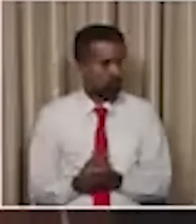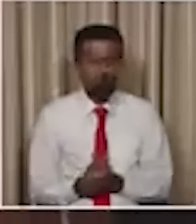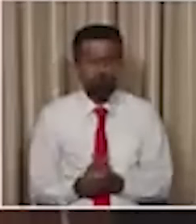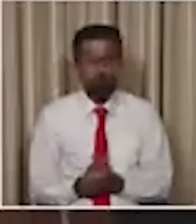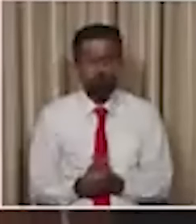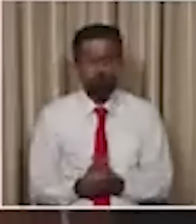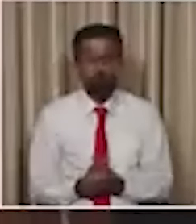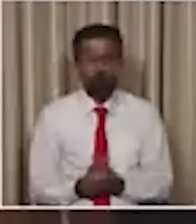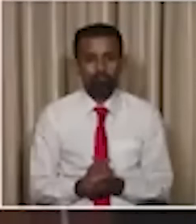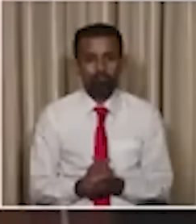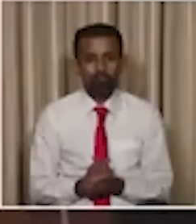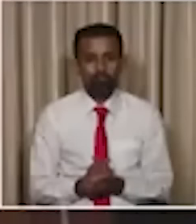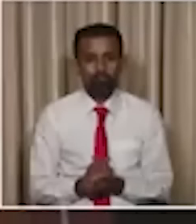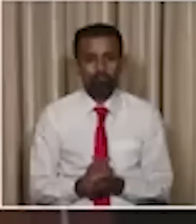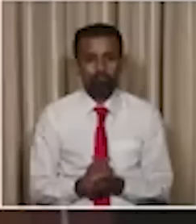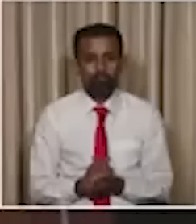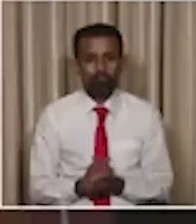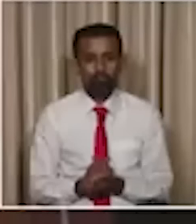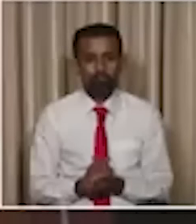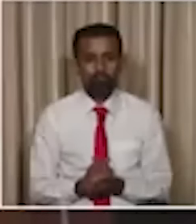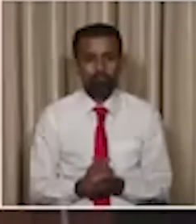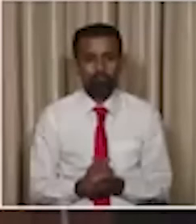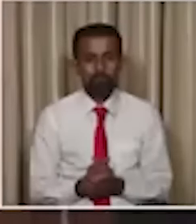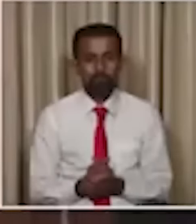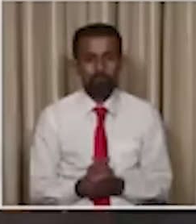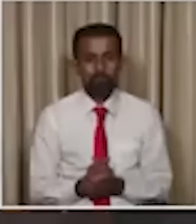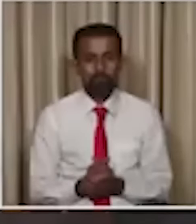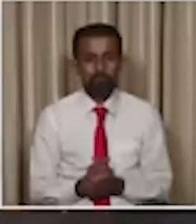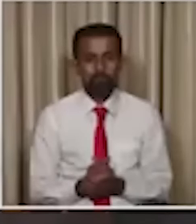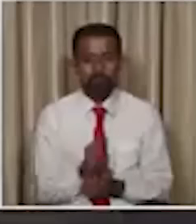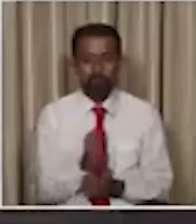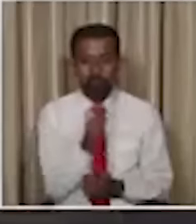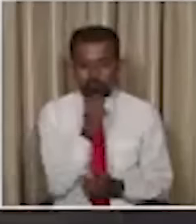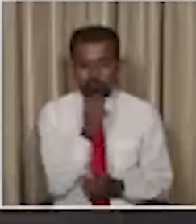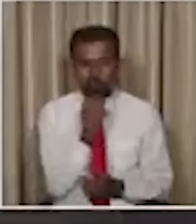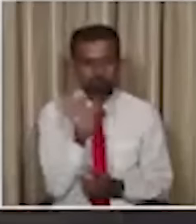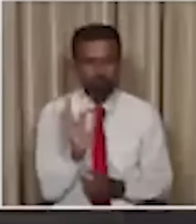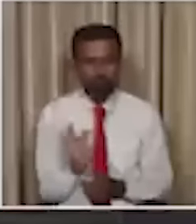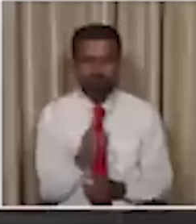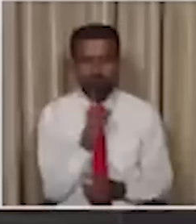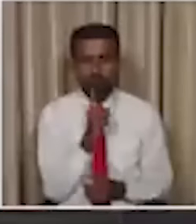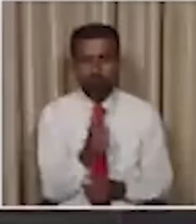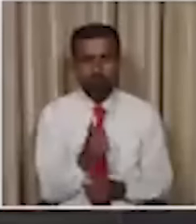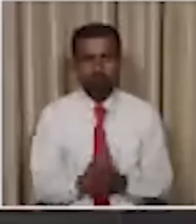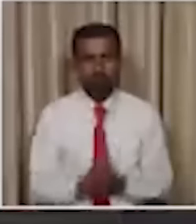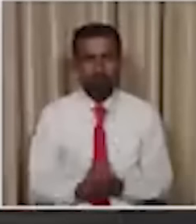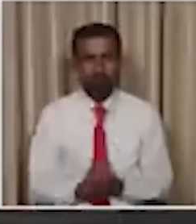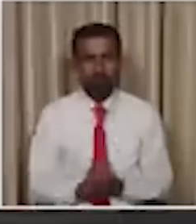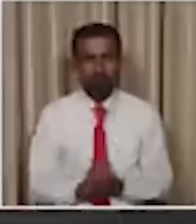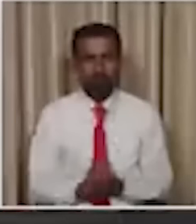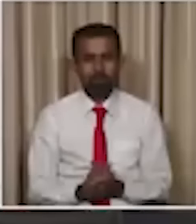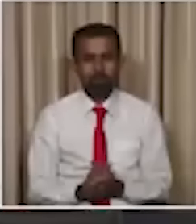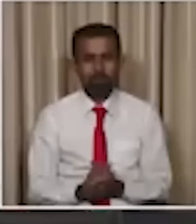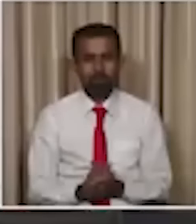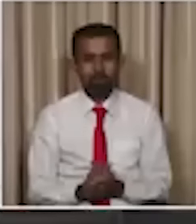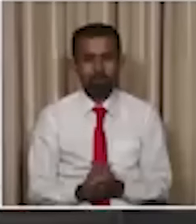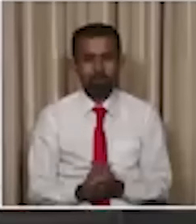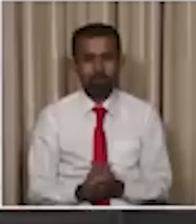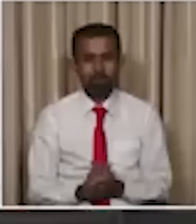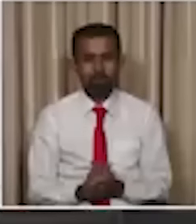නෑ. මයික් එක අන්තිතුමා මට හරියට මයික් එකට කිට්ටු වෙලා කියන්න මට තේරෙන්නේ නෑ. ඊපස්සේ ඉඳලා කෑ ගහන්න තු